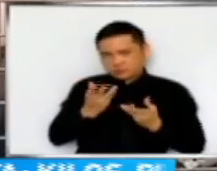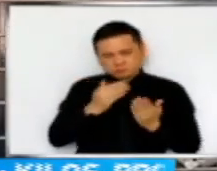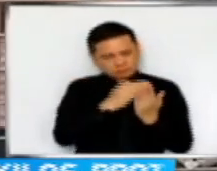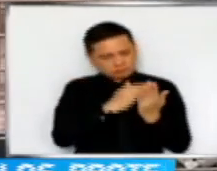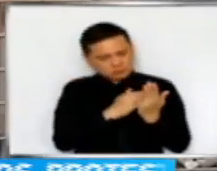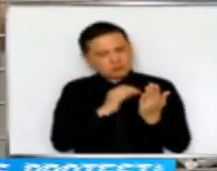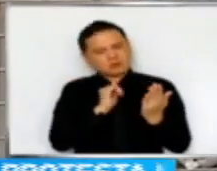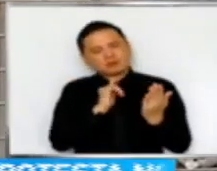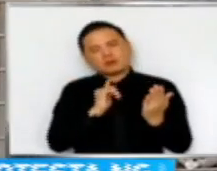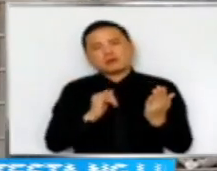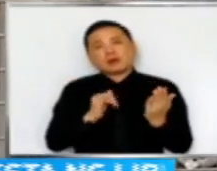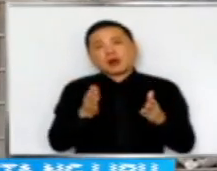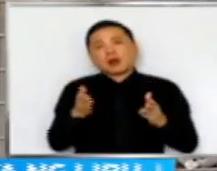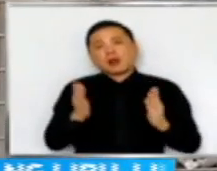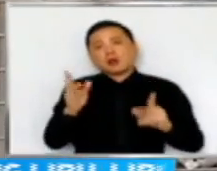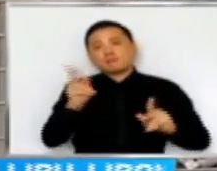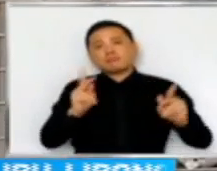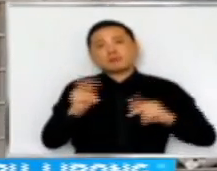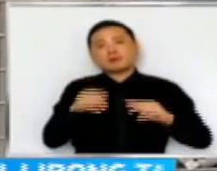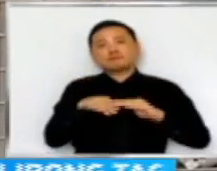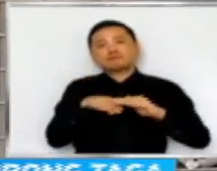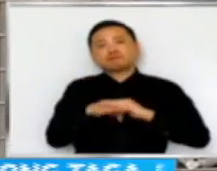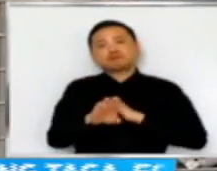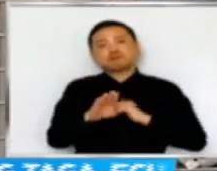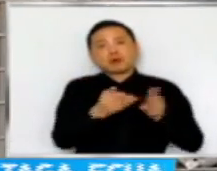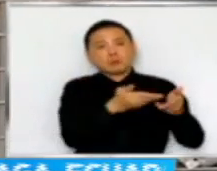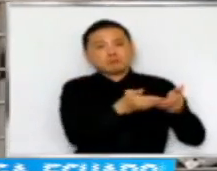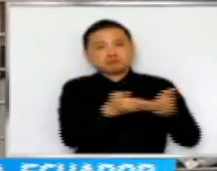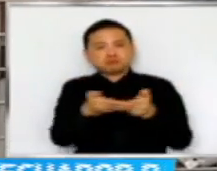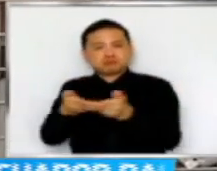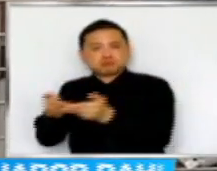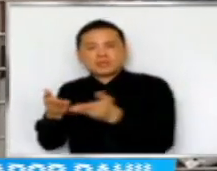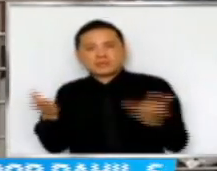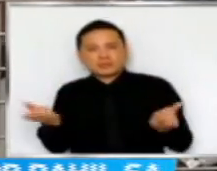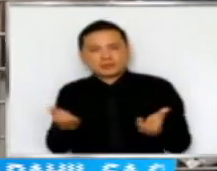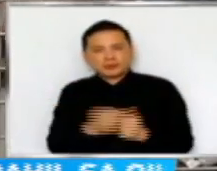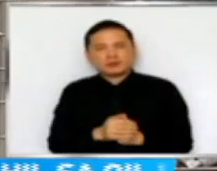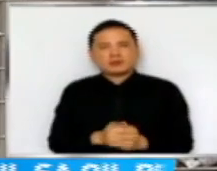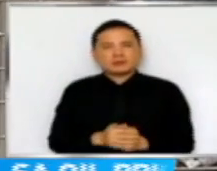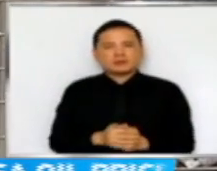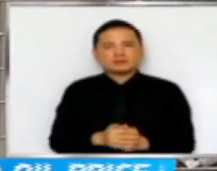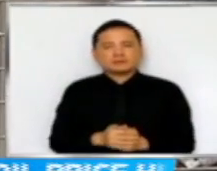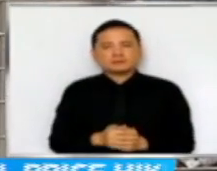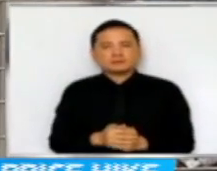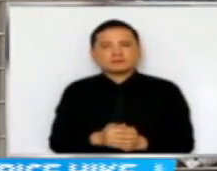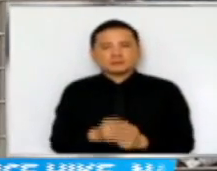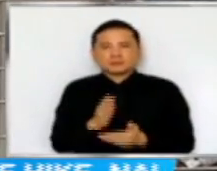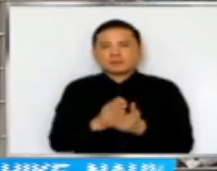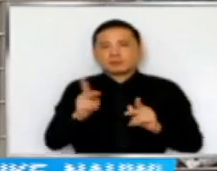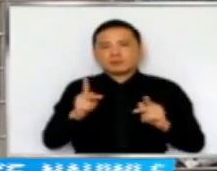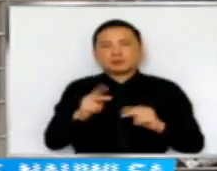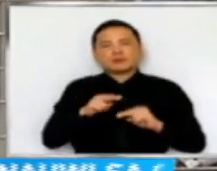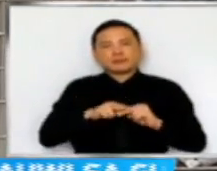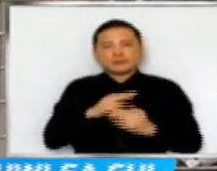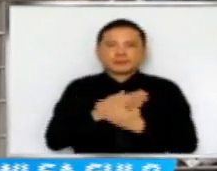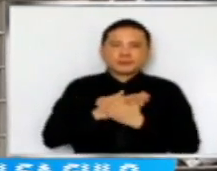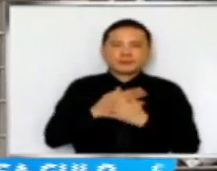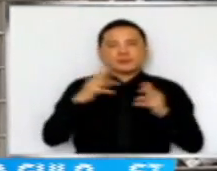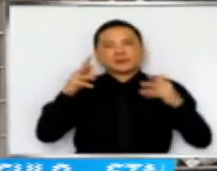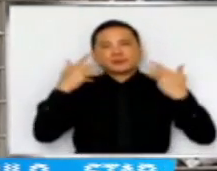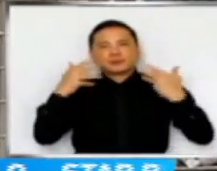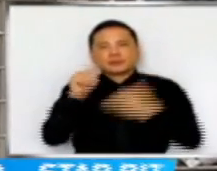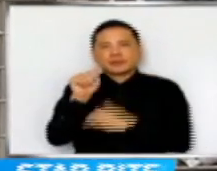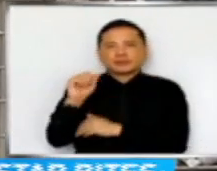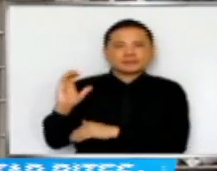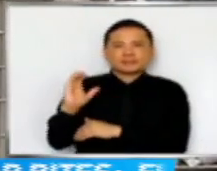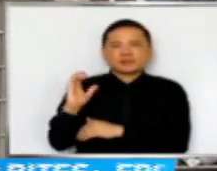na makapasok dito sa terminal ang mga naghihintay na pasahero na tila sabik na sabik na makapagpahinga at magpalamig sa the aircon na